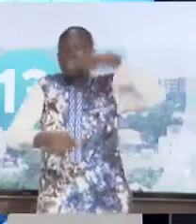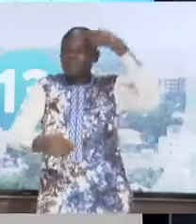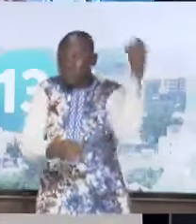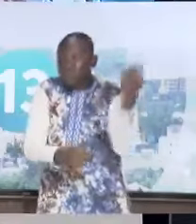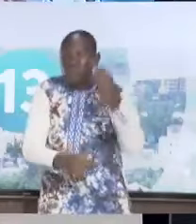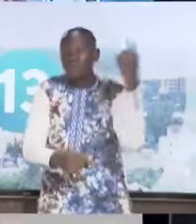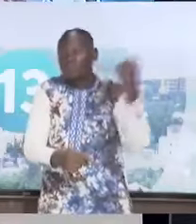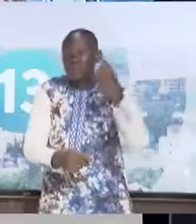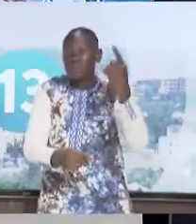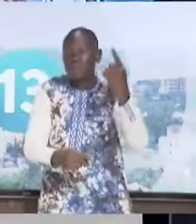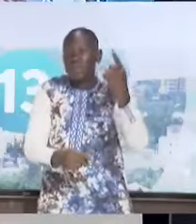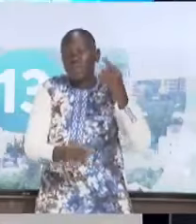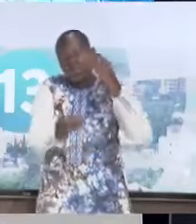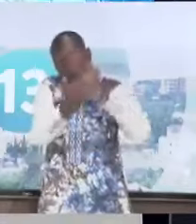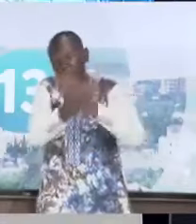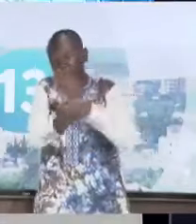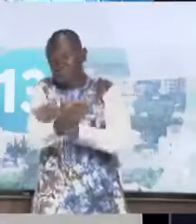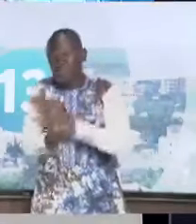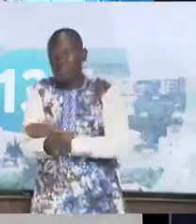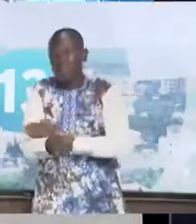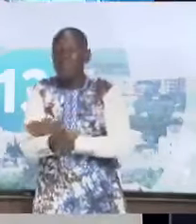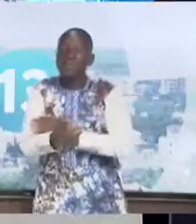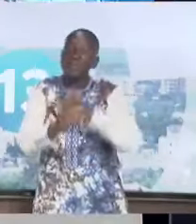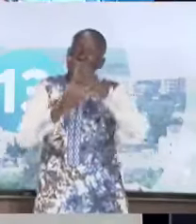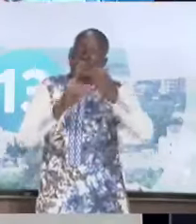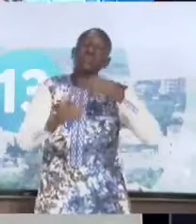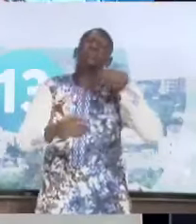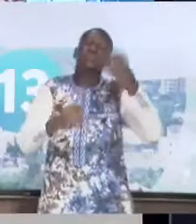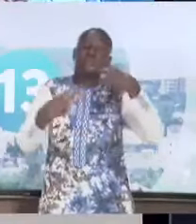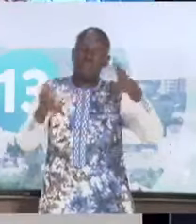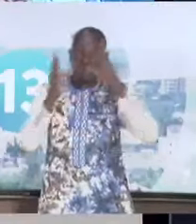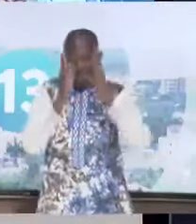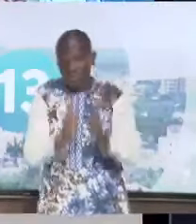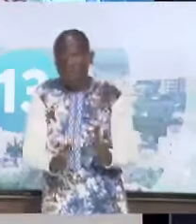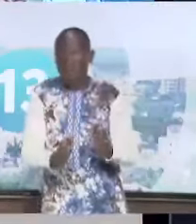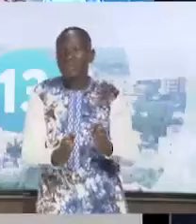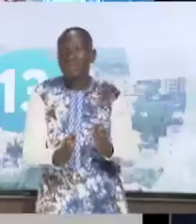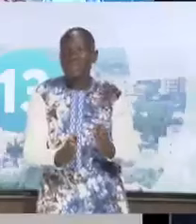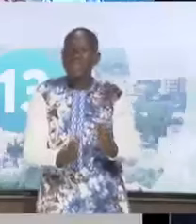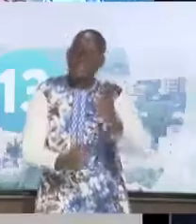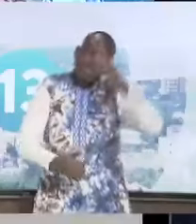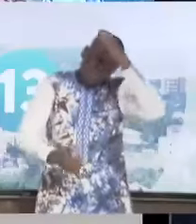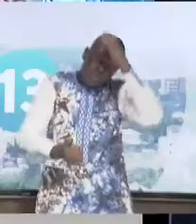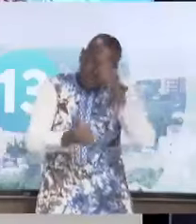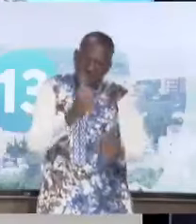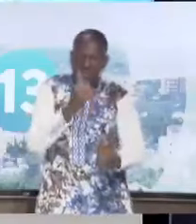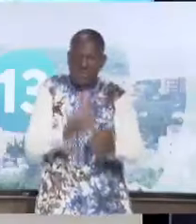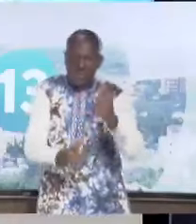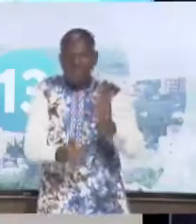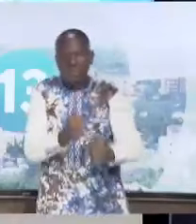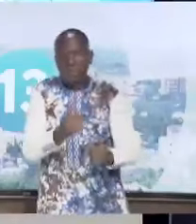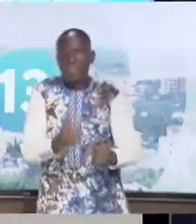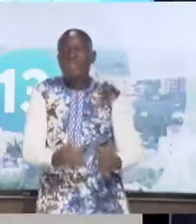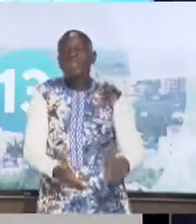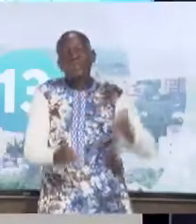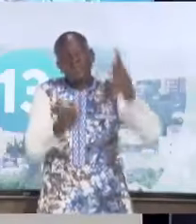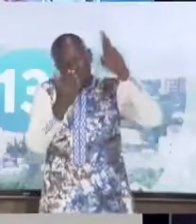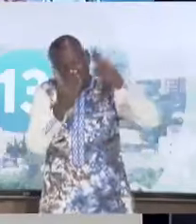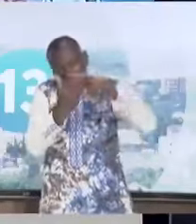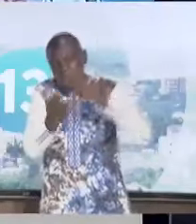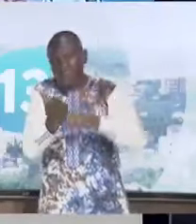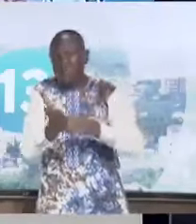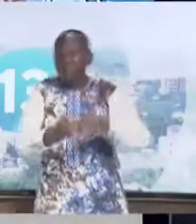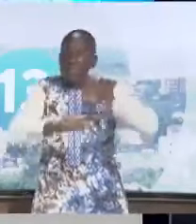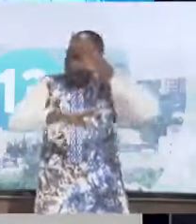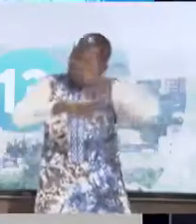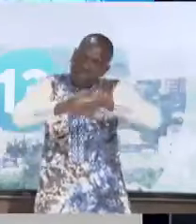à toujours améliorer nos dispositifs. Et nous disons à nos clients, lorsqu'il y a une difficulté, il est légitime, il est normal de nous interpeller. Et nous